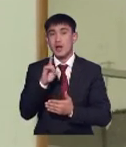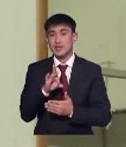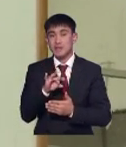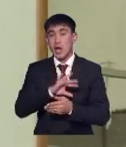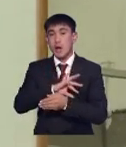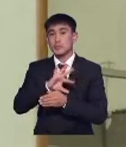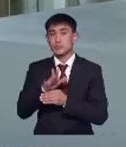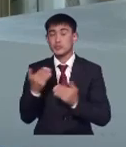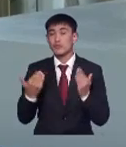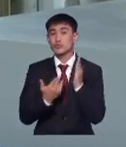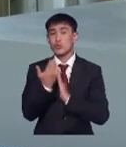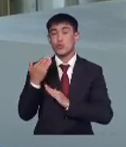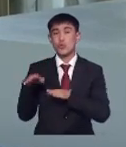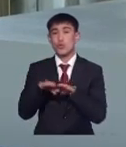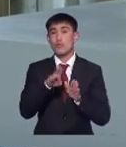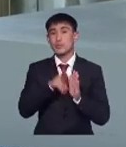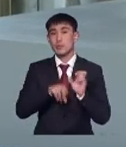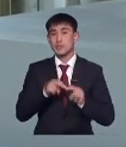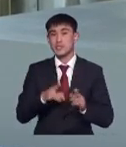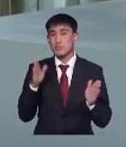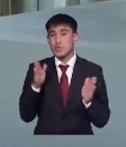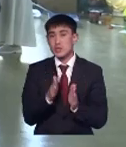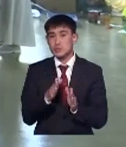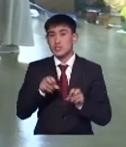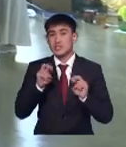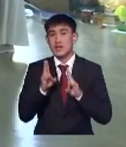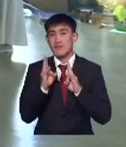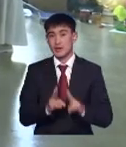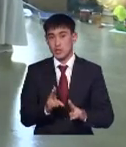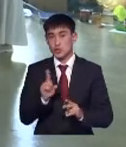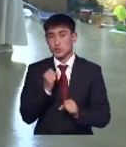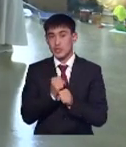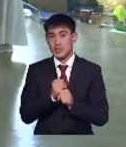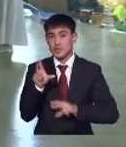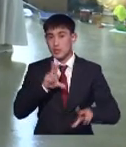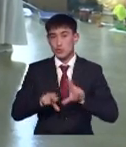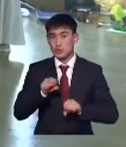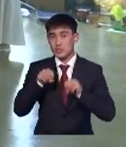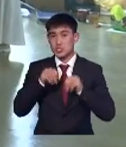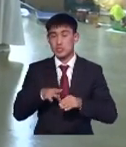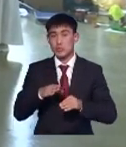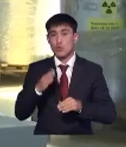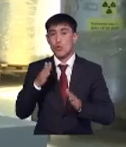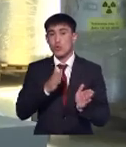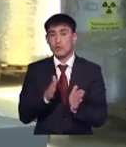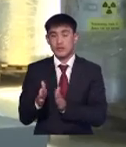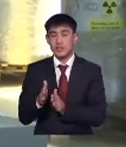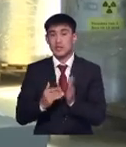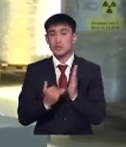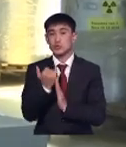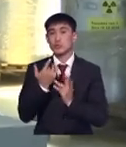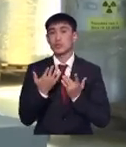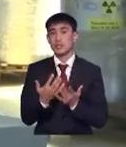реакторы обеспечивают высокий уровень безопасности и минимизируют риск аварии, что делает их надежным решением для удовлетворения